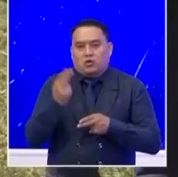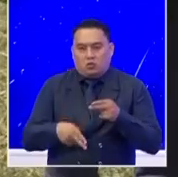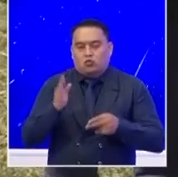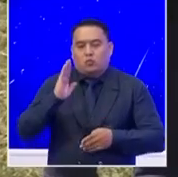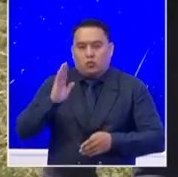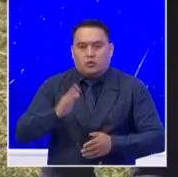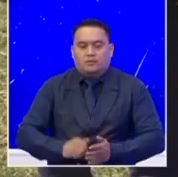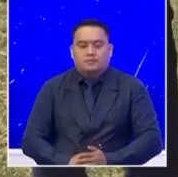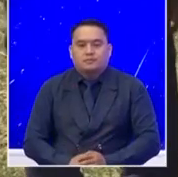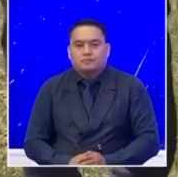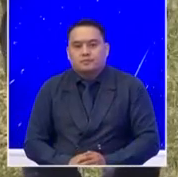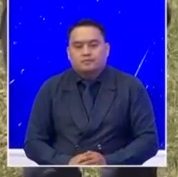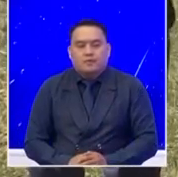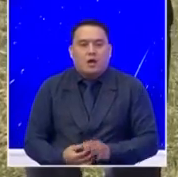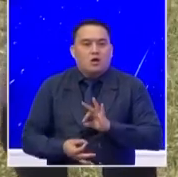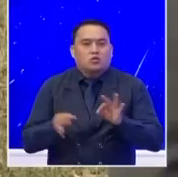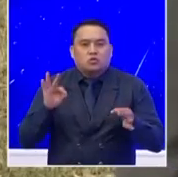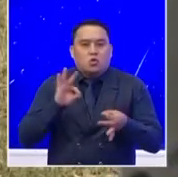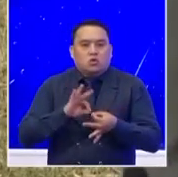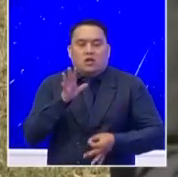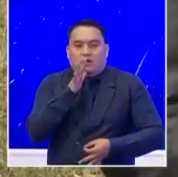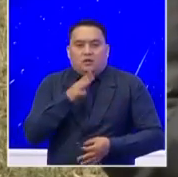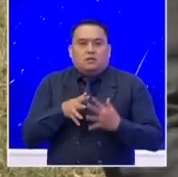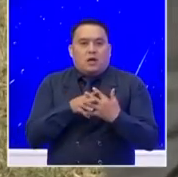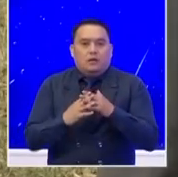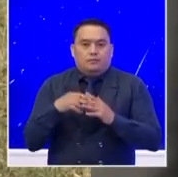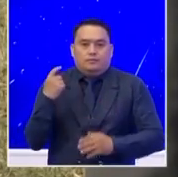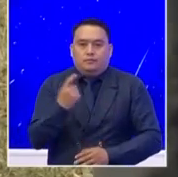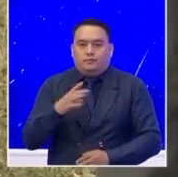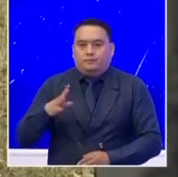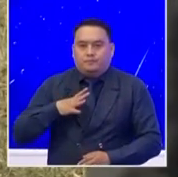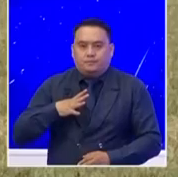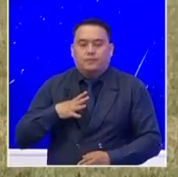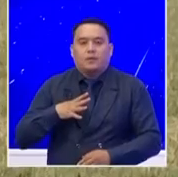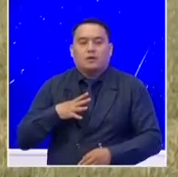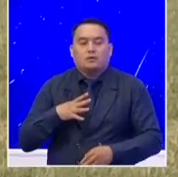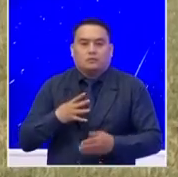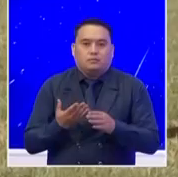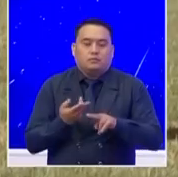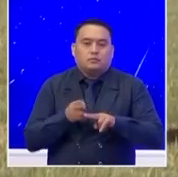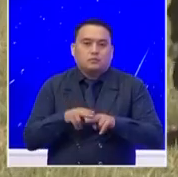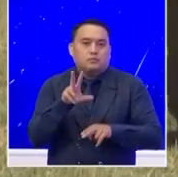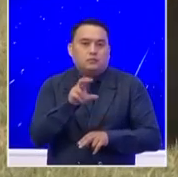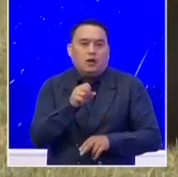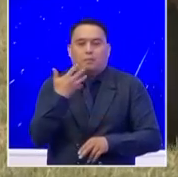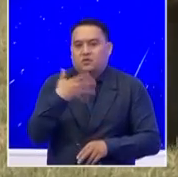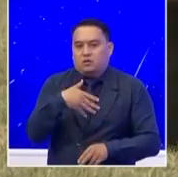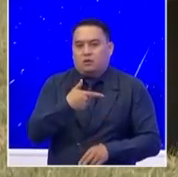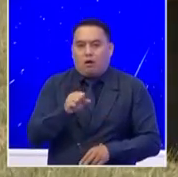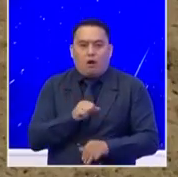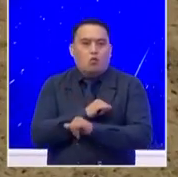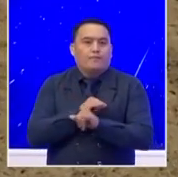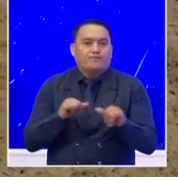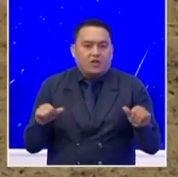кампанию. Несмотря на сложный для всей страны период, сельское хозяйство Райымбекского района процветает. В этом году сразу на 350 гектаров